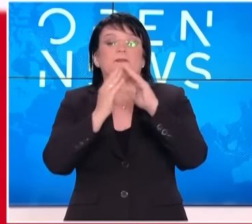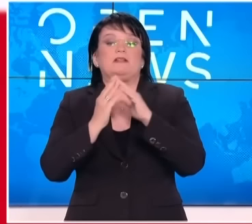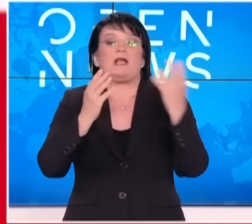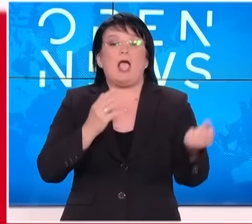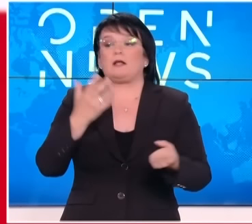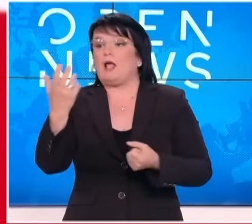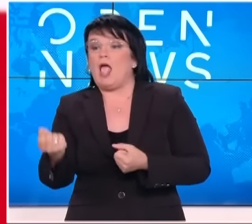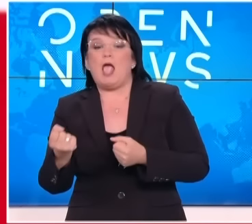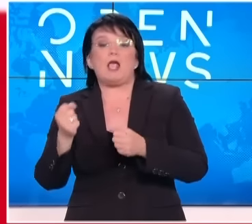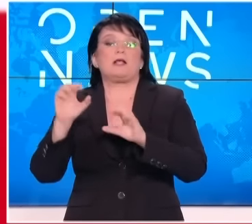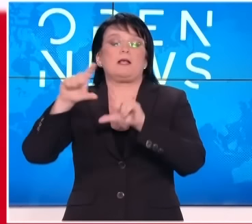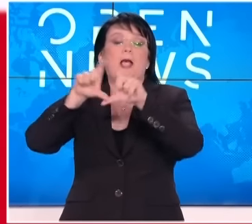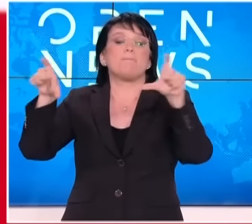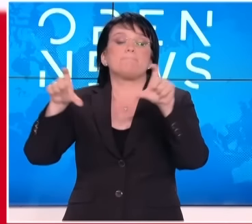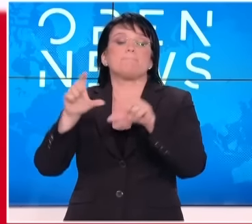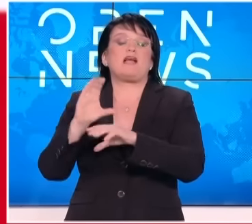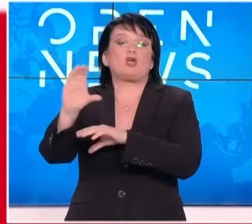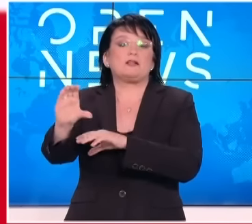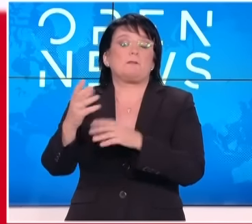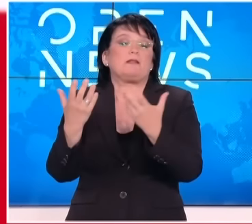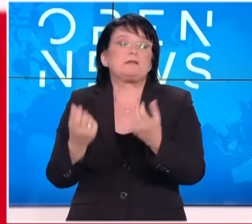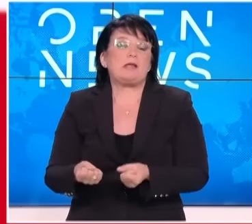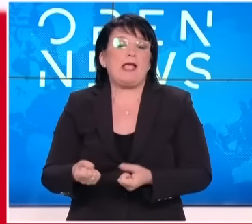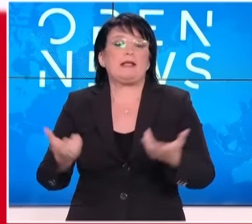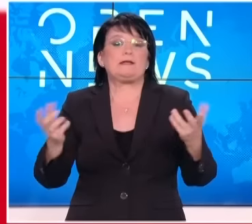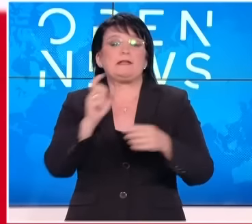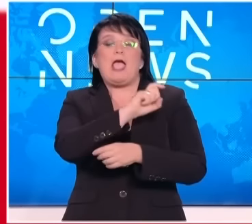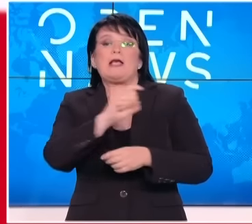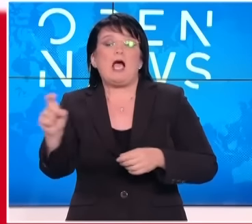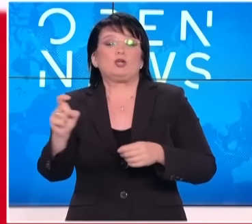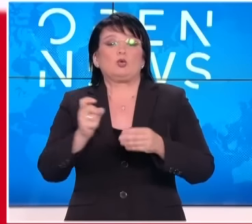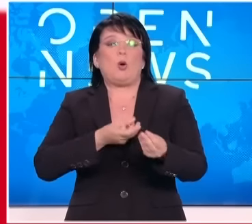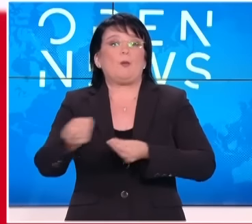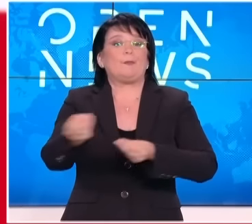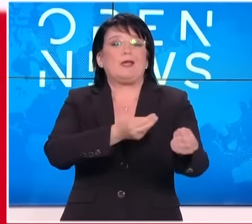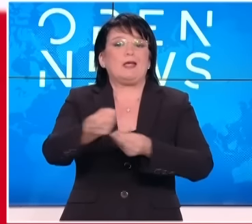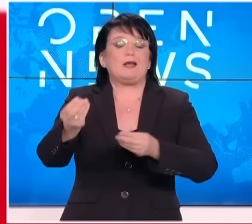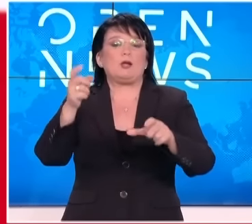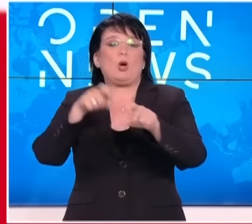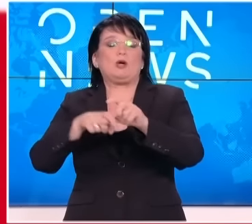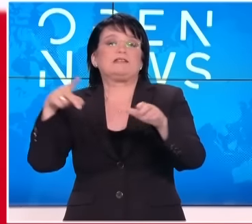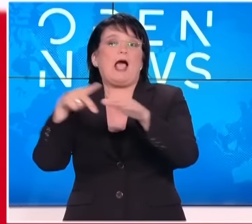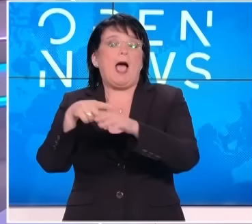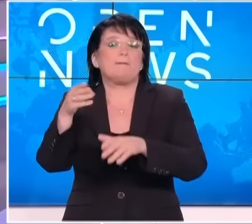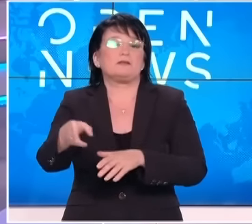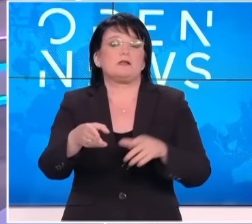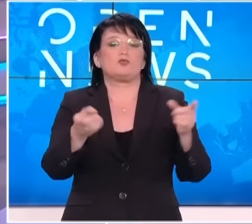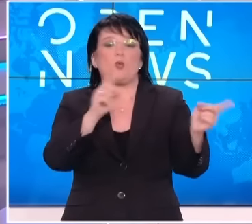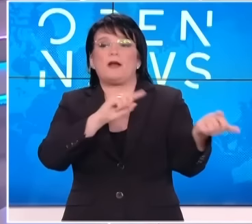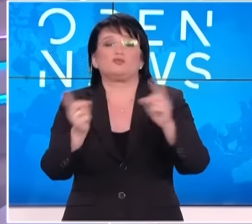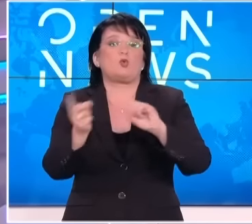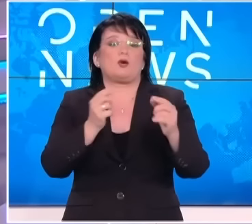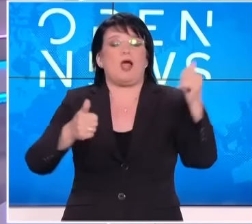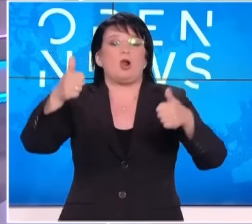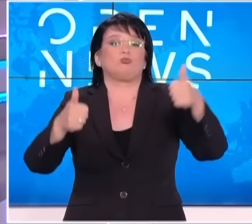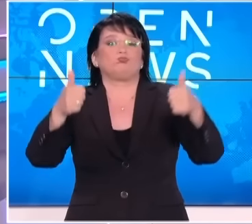ένας πόσες μετοχές και επενδύσεις έχει κάνει ο άλλος πόσα εκατομμύρια διακινεί σε λογαριασμούς ο ένας και πόσα ο άλλος πραγματικά